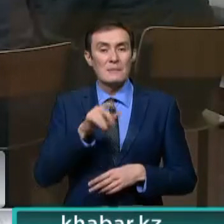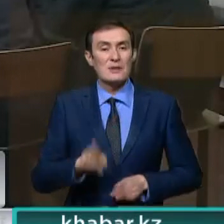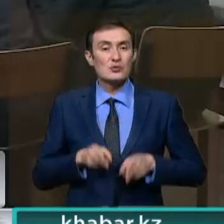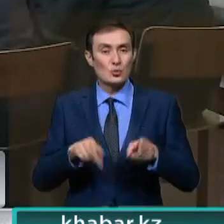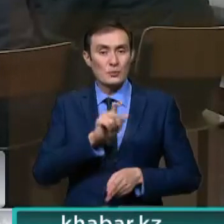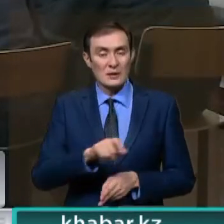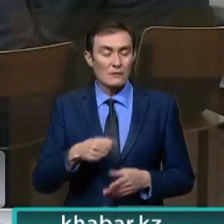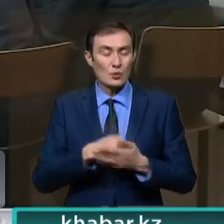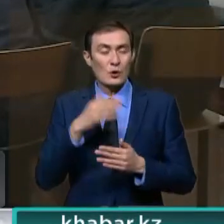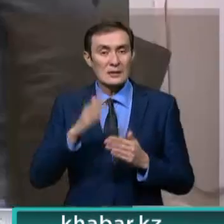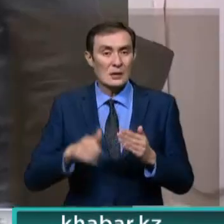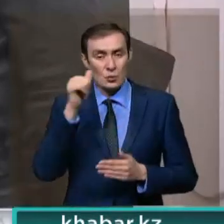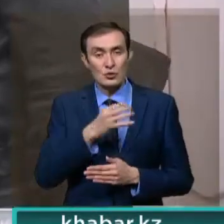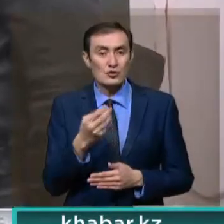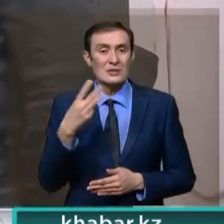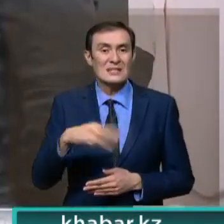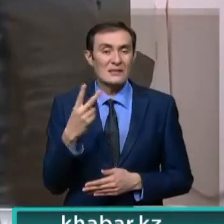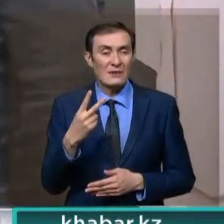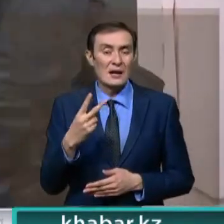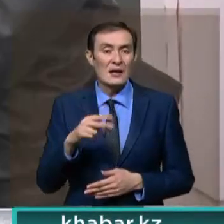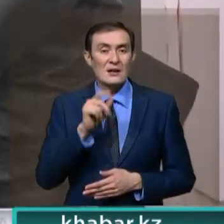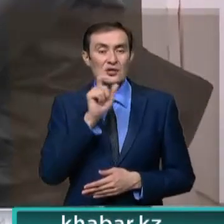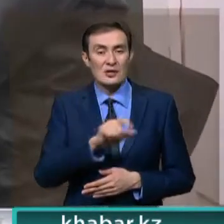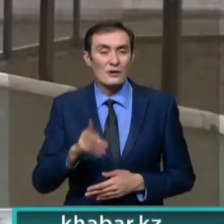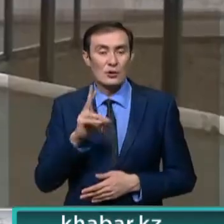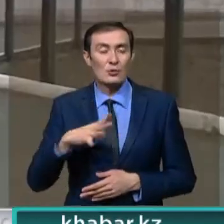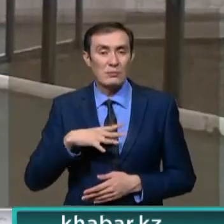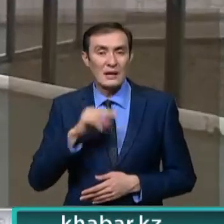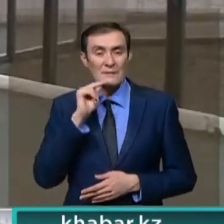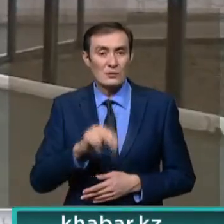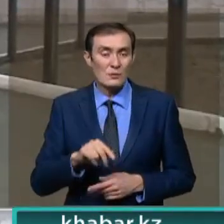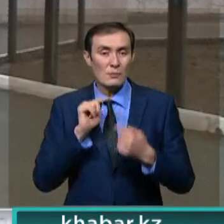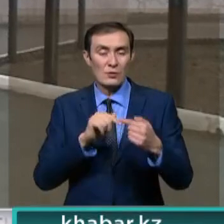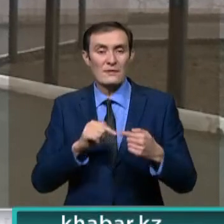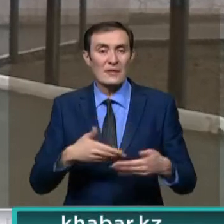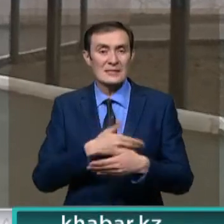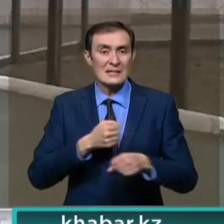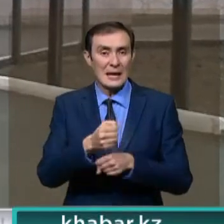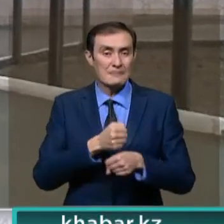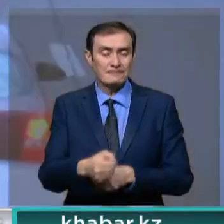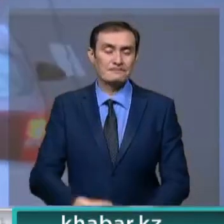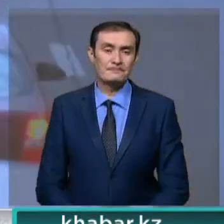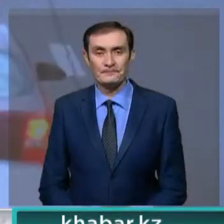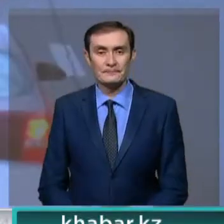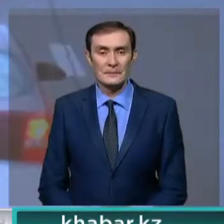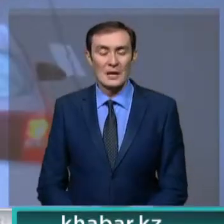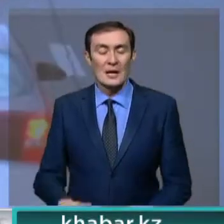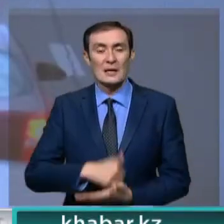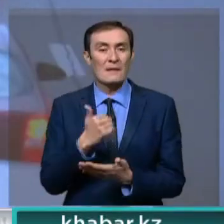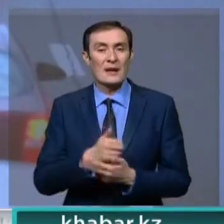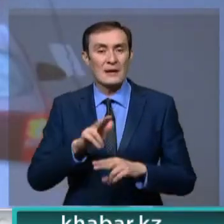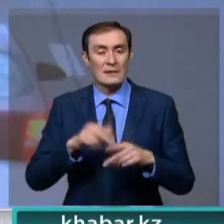конца года освободят еще 32 насильника. Динара Жанбатырова, Таир Мерекенов. Итоги дня. Глава